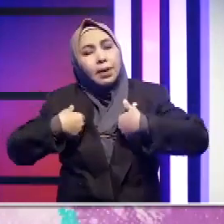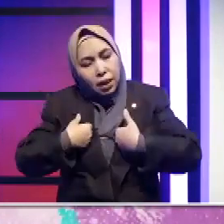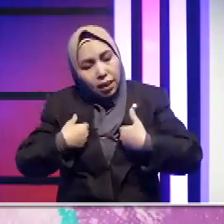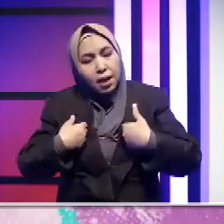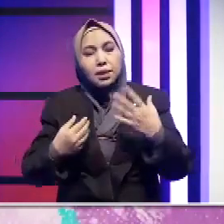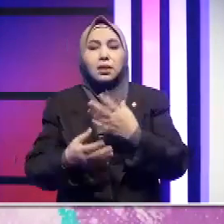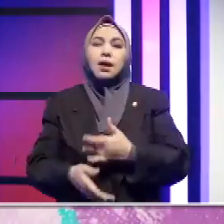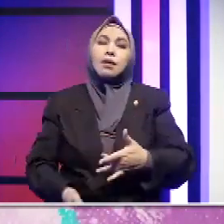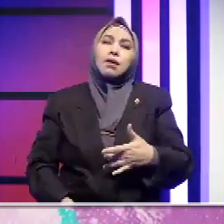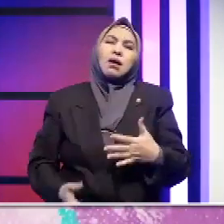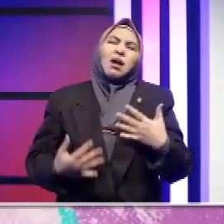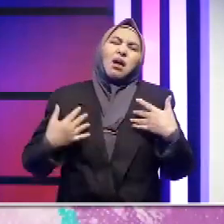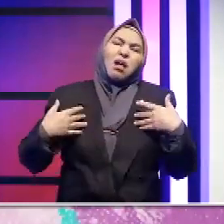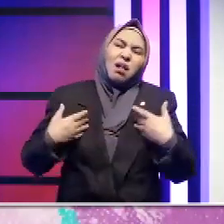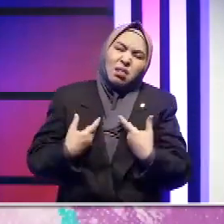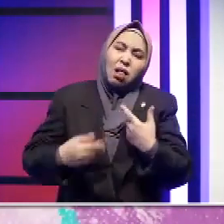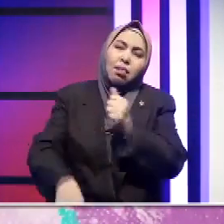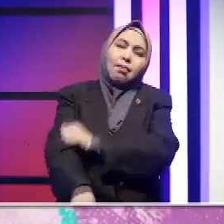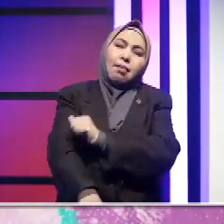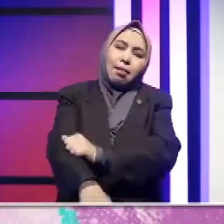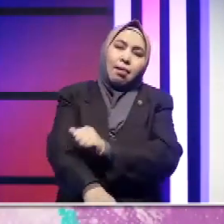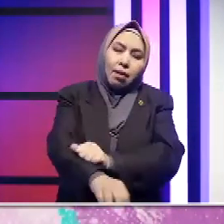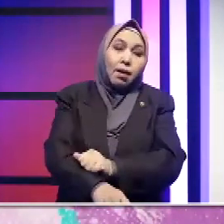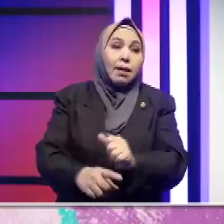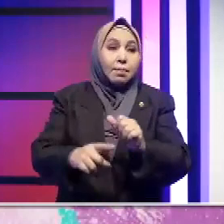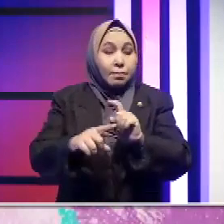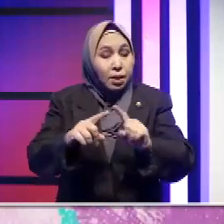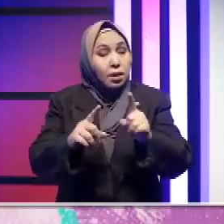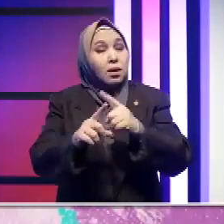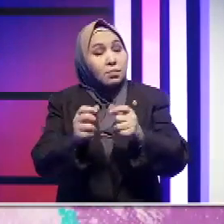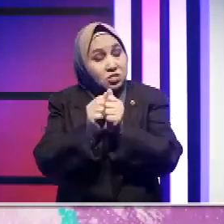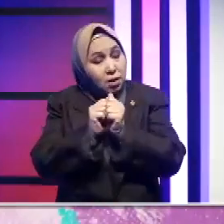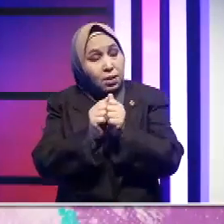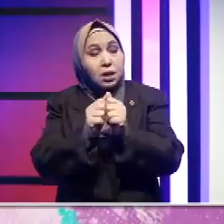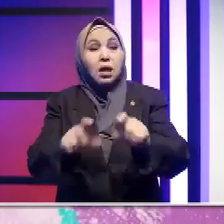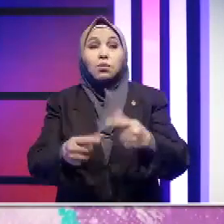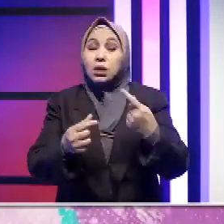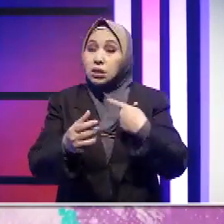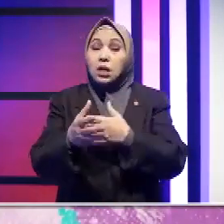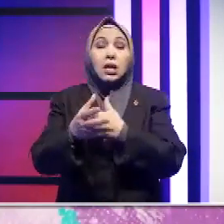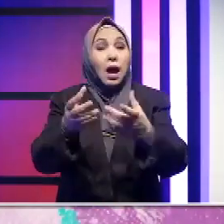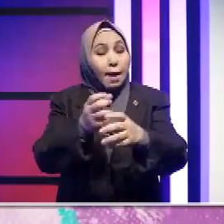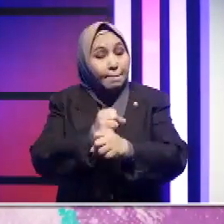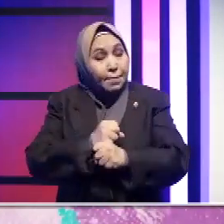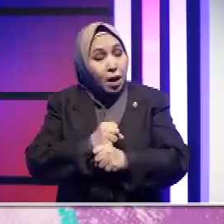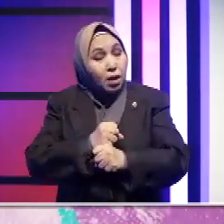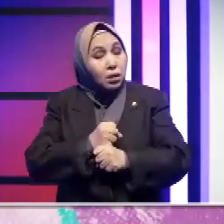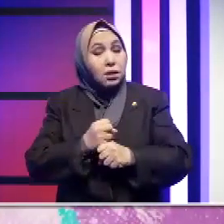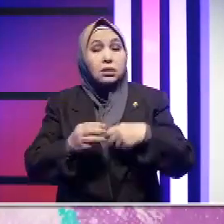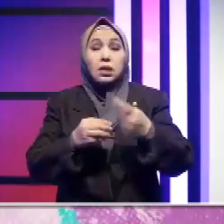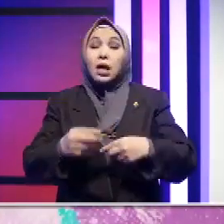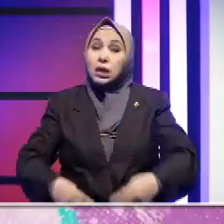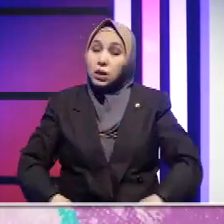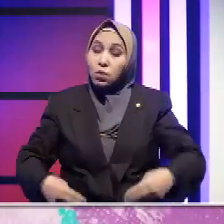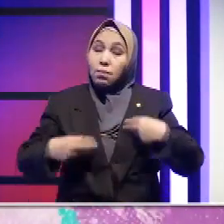reseller lelah dan akhirnya bila bersama dengan al-qur'an ini kita dapat kepahaman tentang hidup yang lebih luas yaitu yang